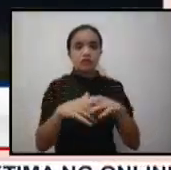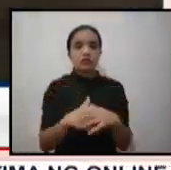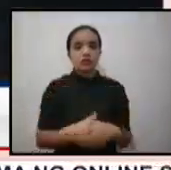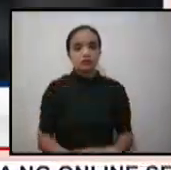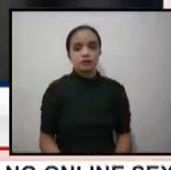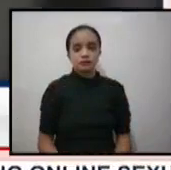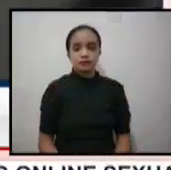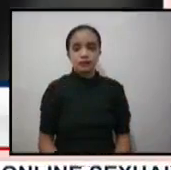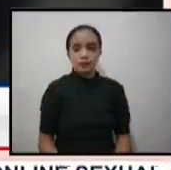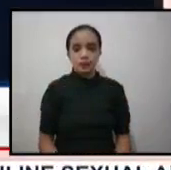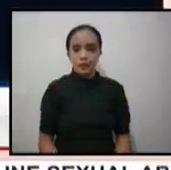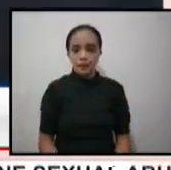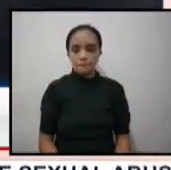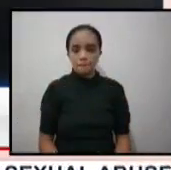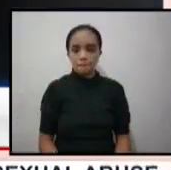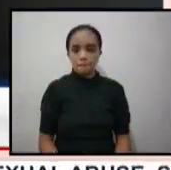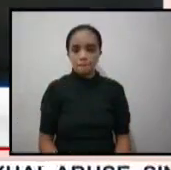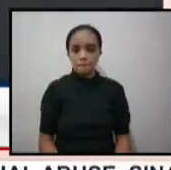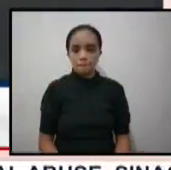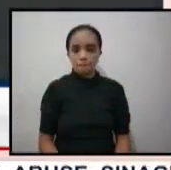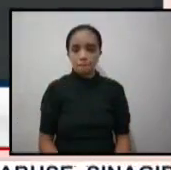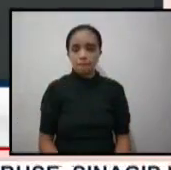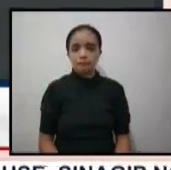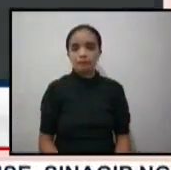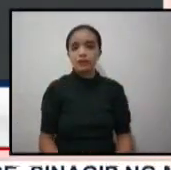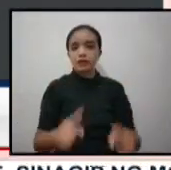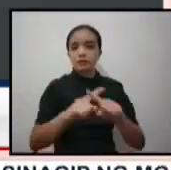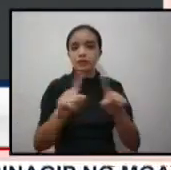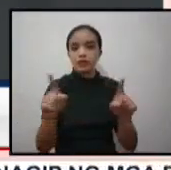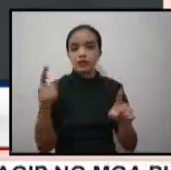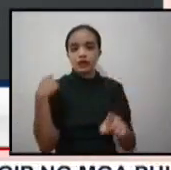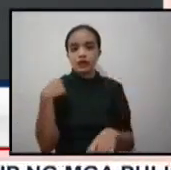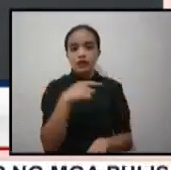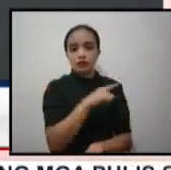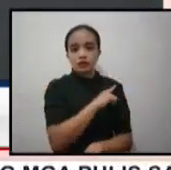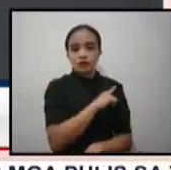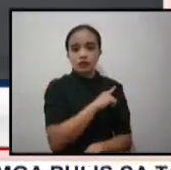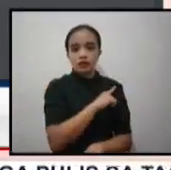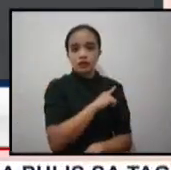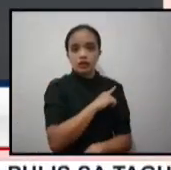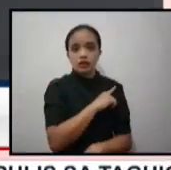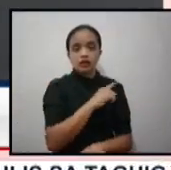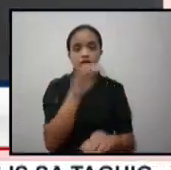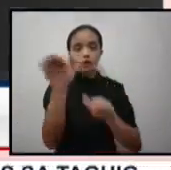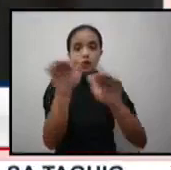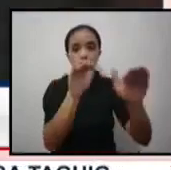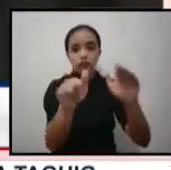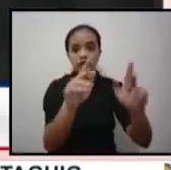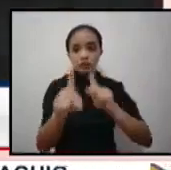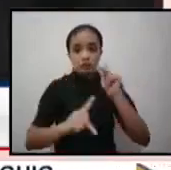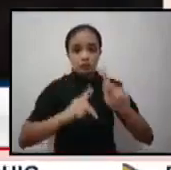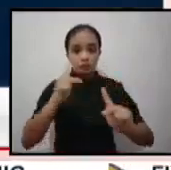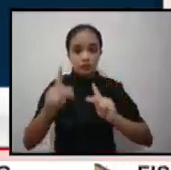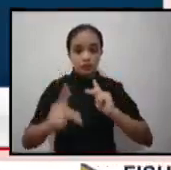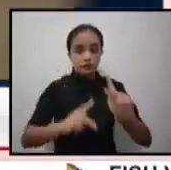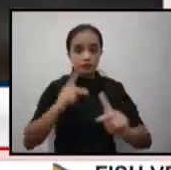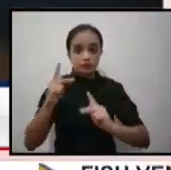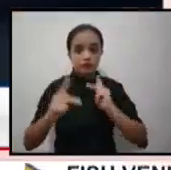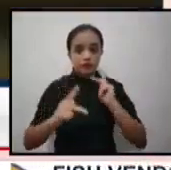quality. But we are polling the public na ano maging mahinahon